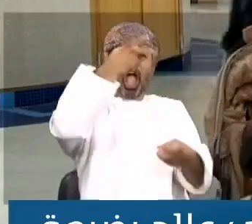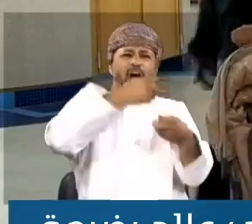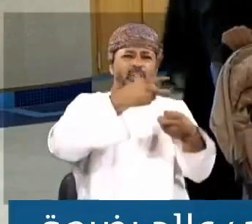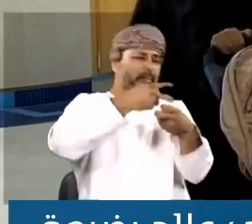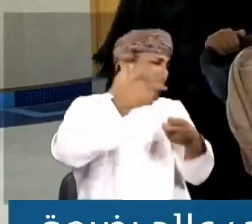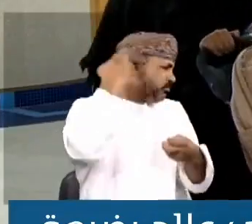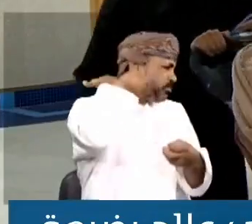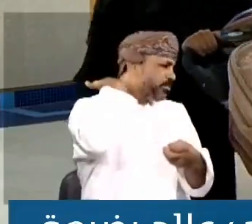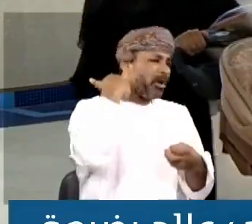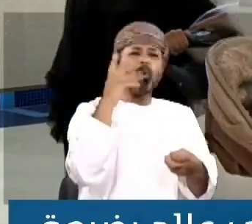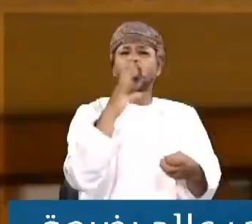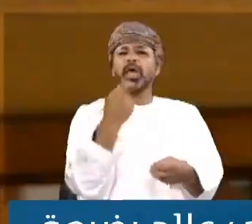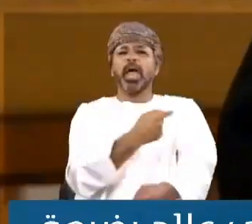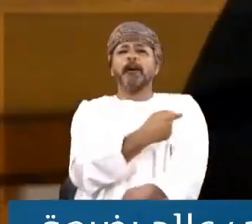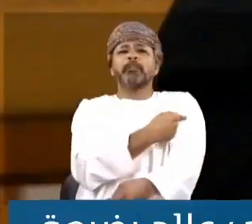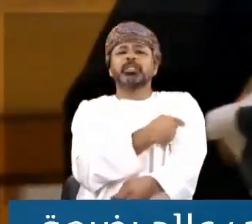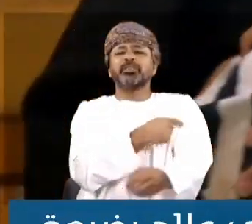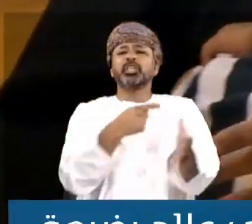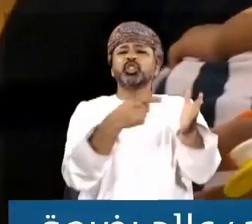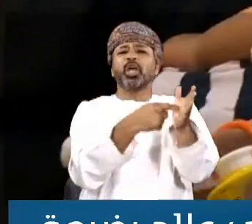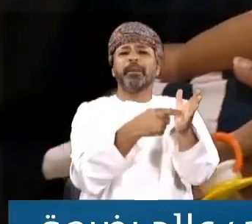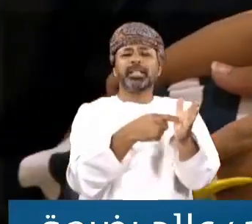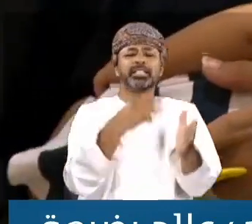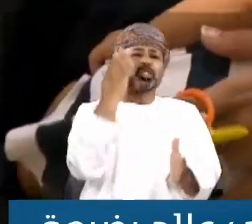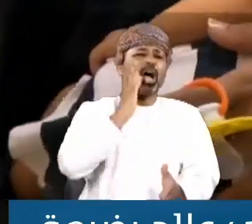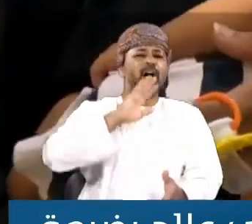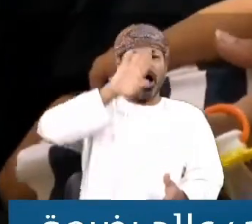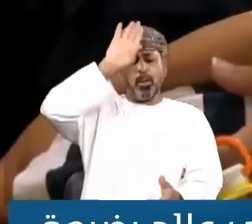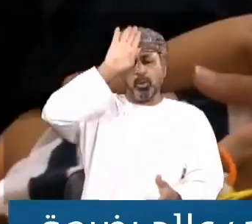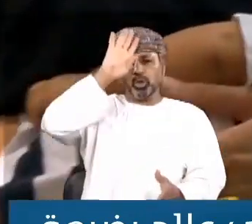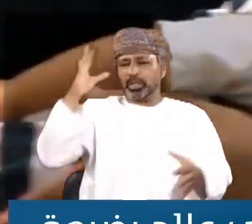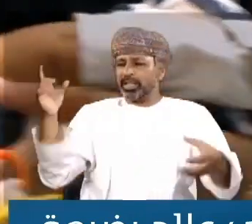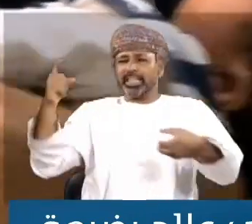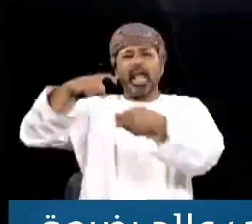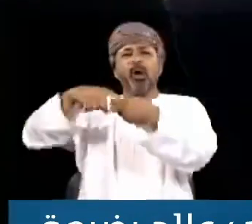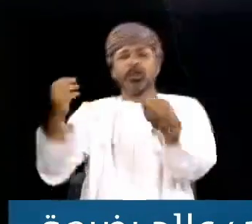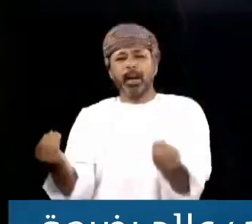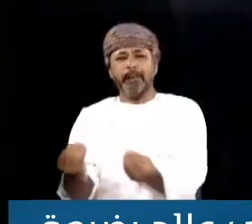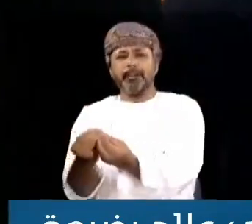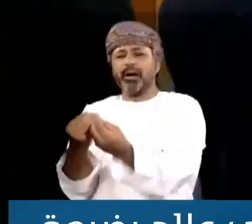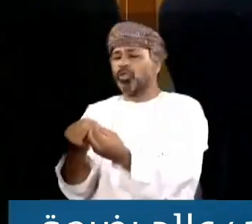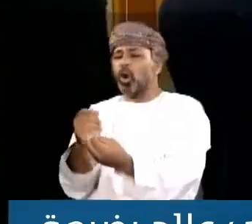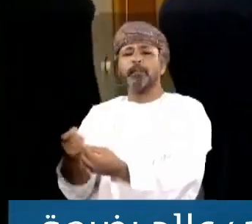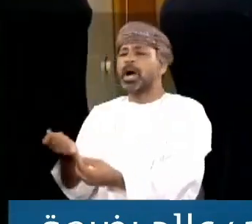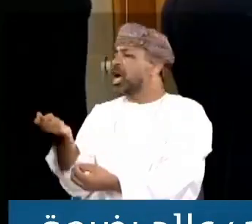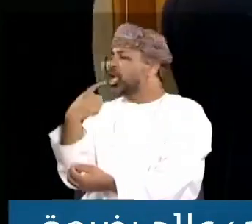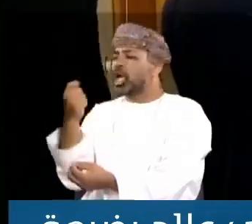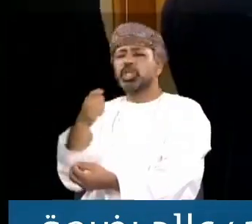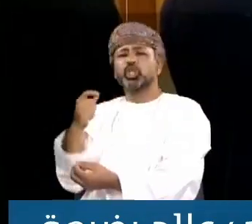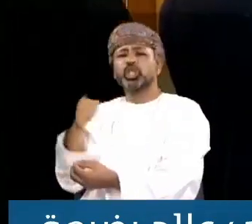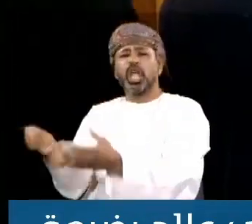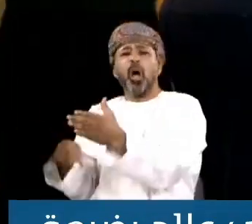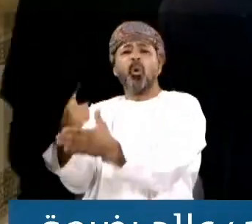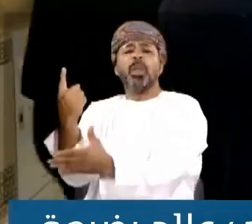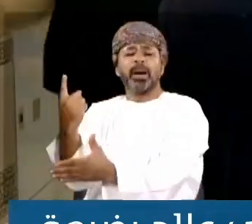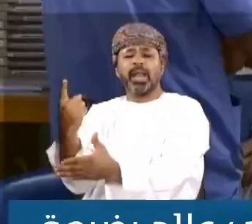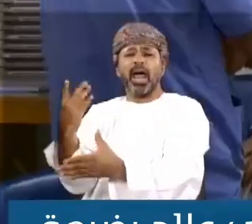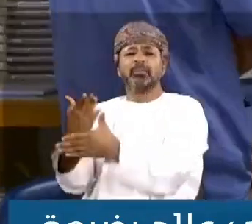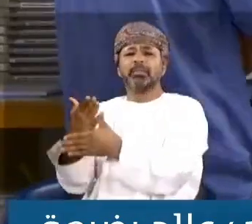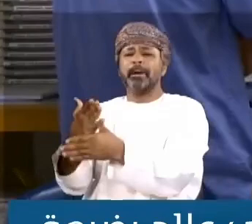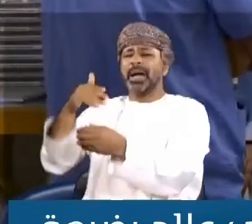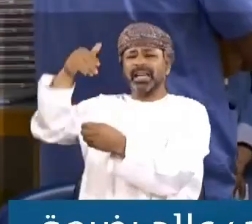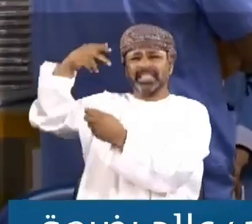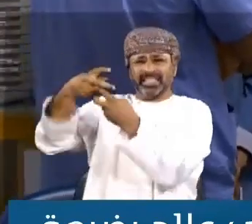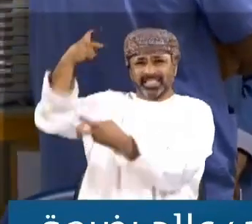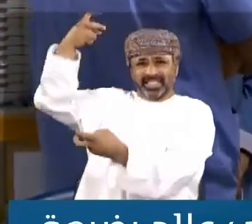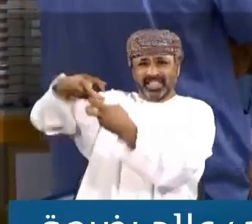بمستشفى جامعة السلطان قابوس، قام بإجراء علاجي استثنائي تمثل في زراعة خلايا